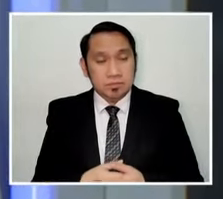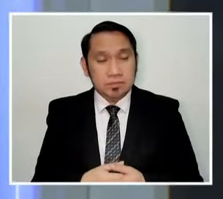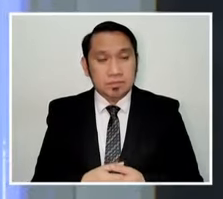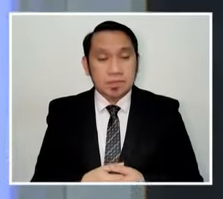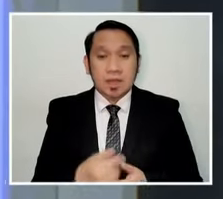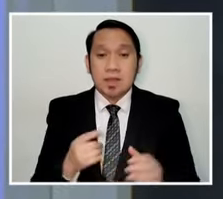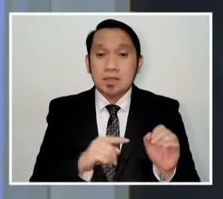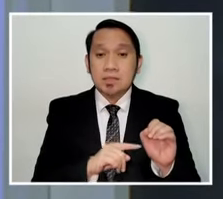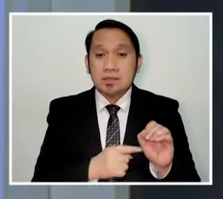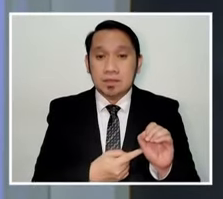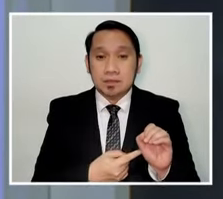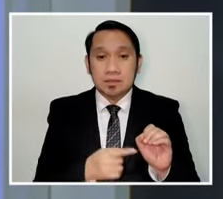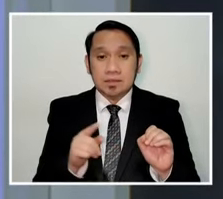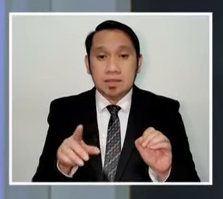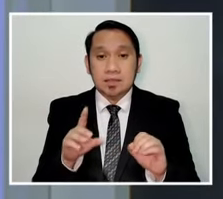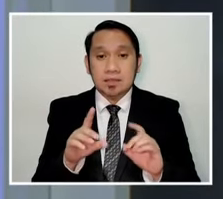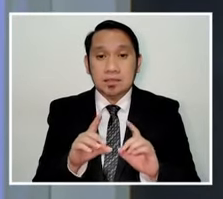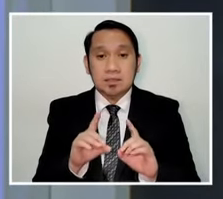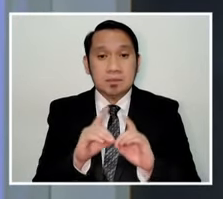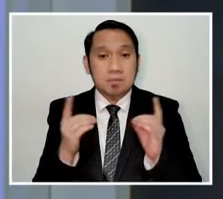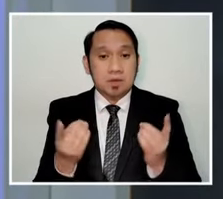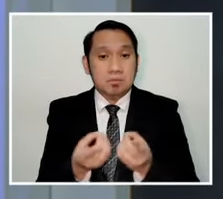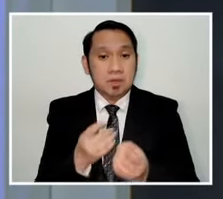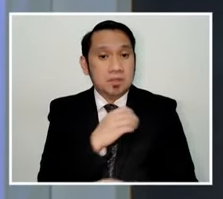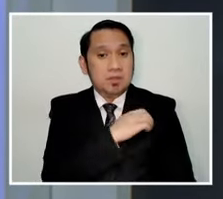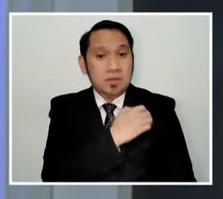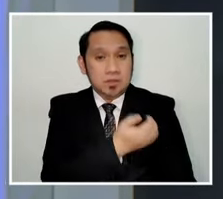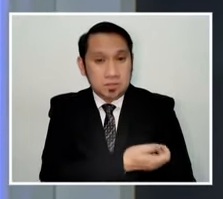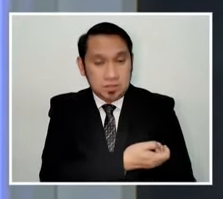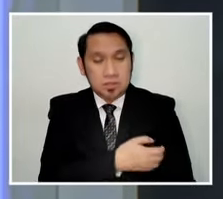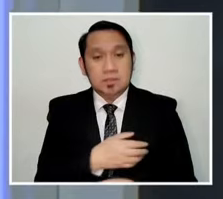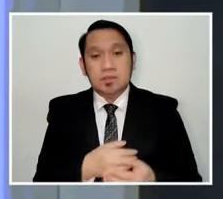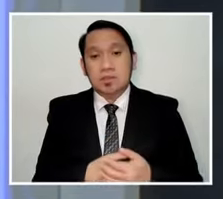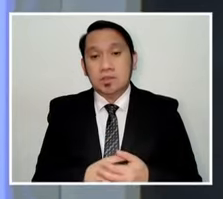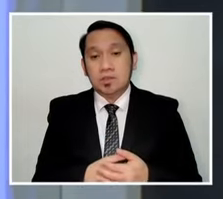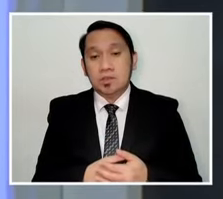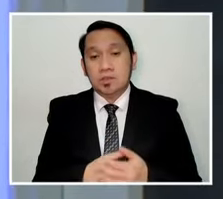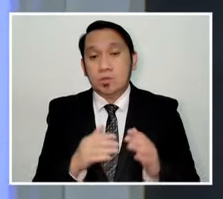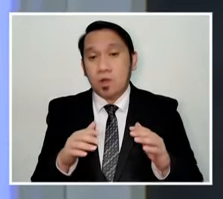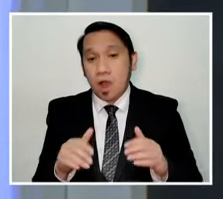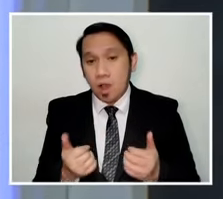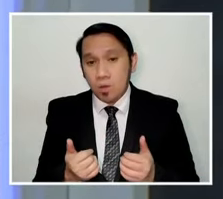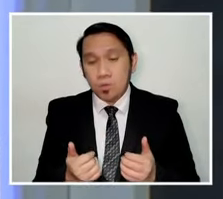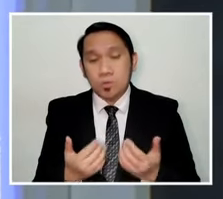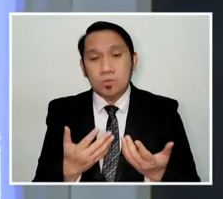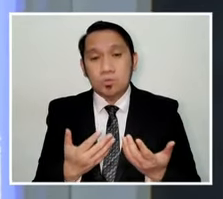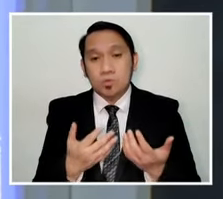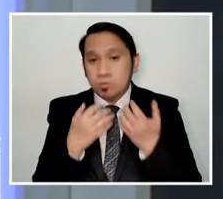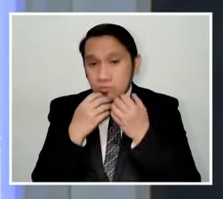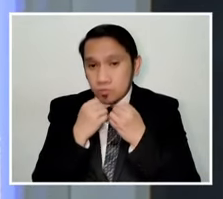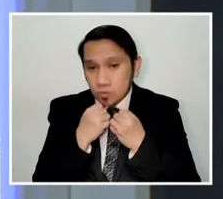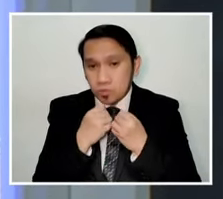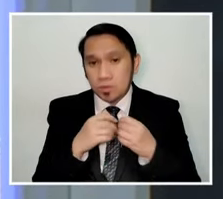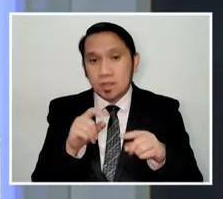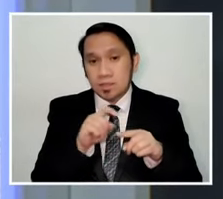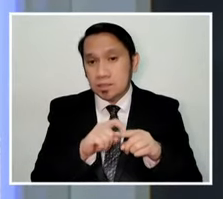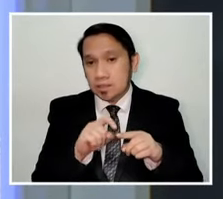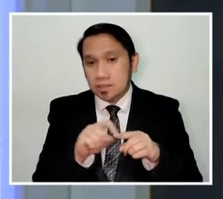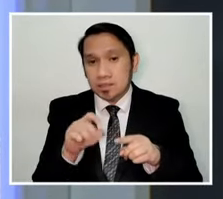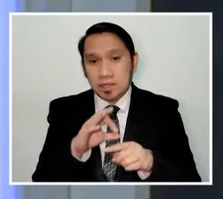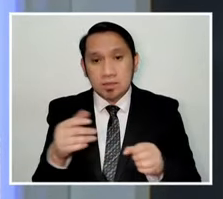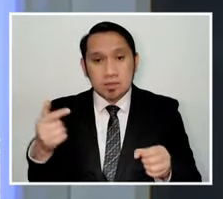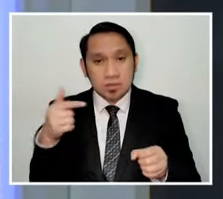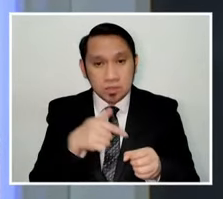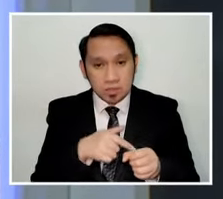Sinimulan na ng Department of Energy ang ilang hakbang para makatipid sa kuryente at fuel. Target itong ipatupad sa iba